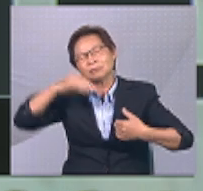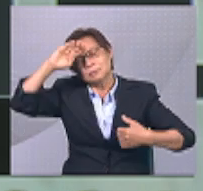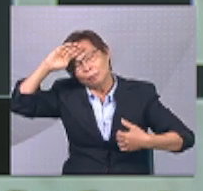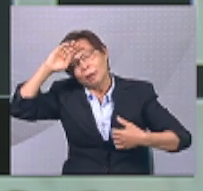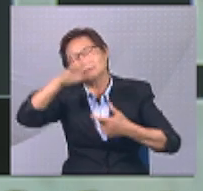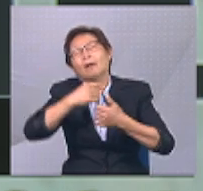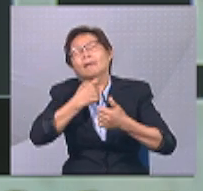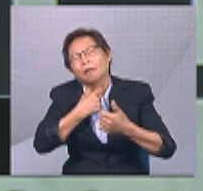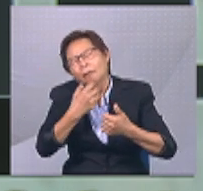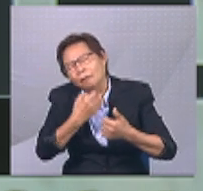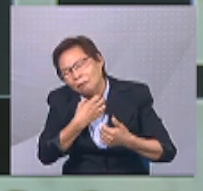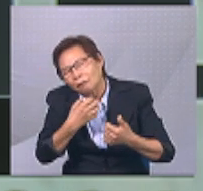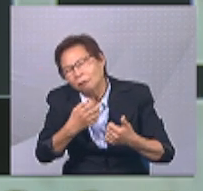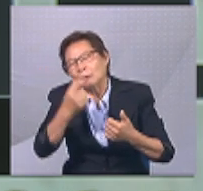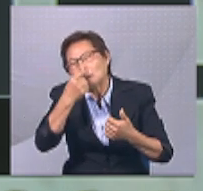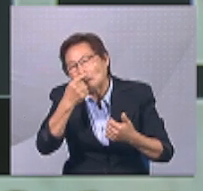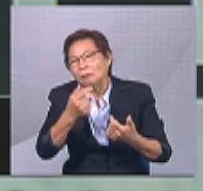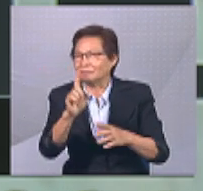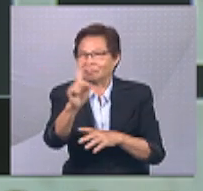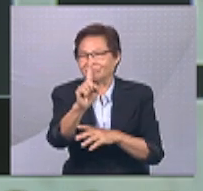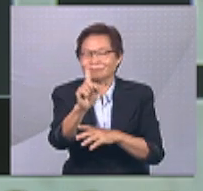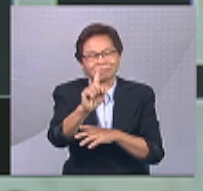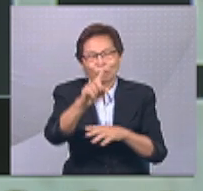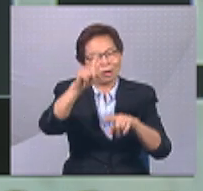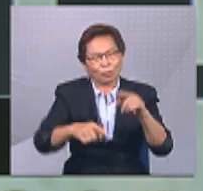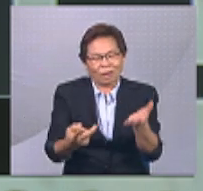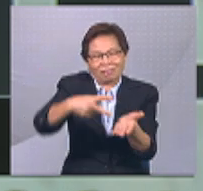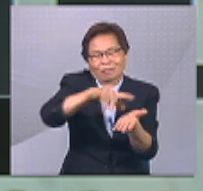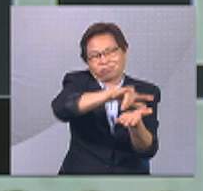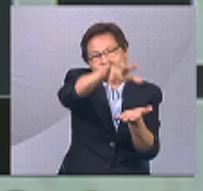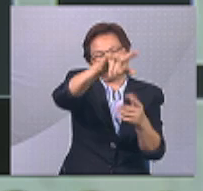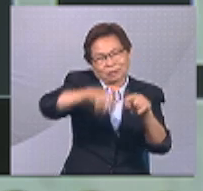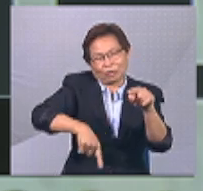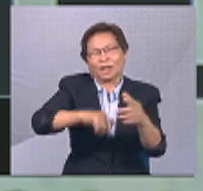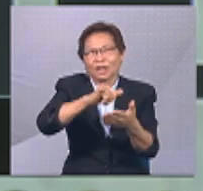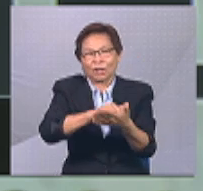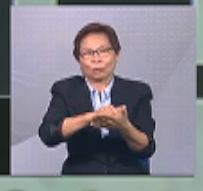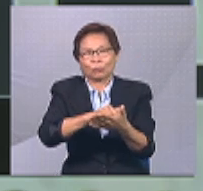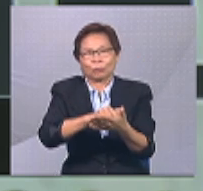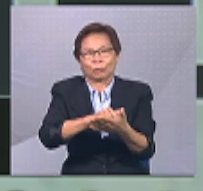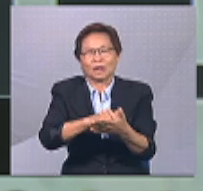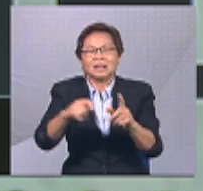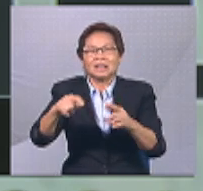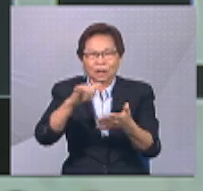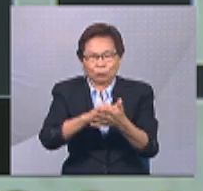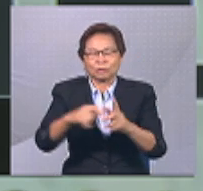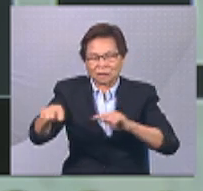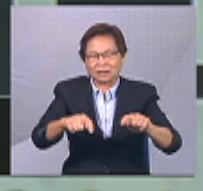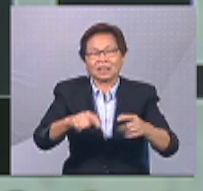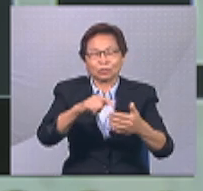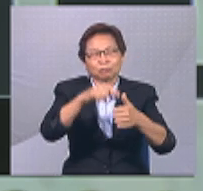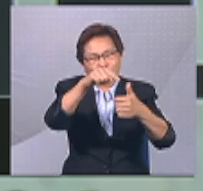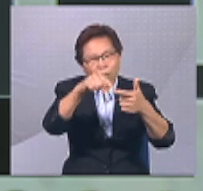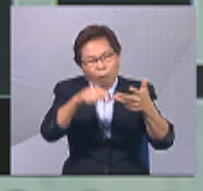sebagainya mungkin tak digalakkan untuk naik kapal terbang dan sebagainya. Itu antara penilah tindakan yang boleh kita laksanakan